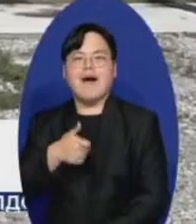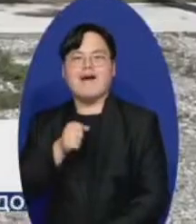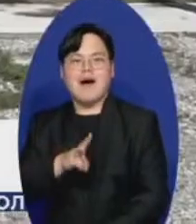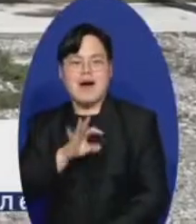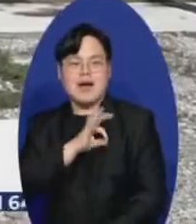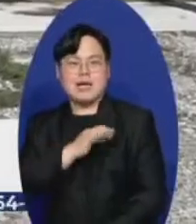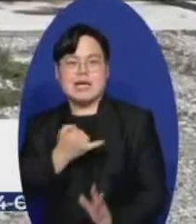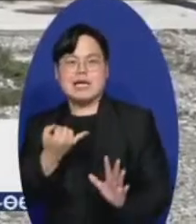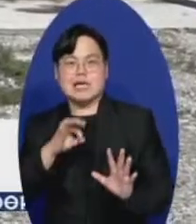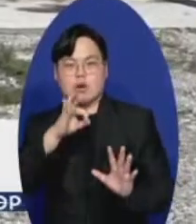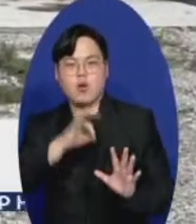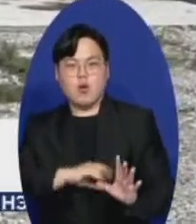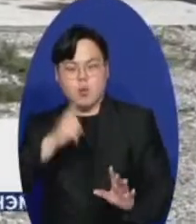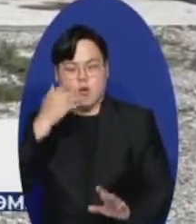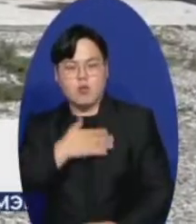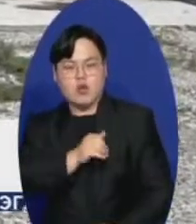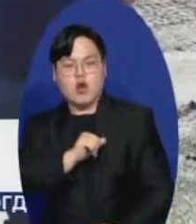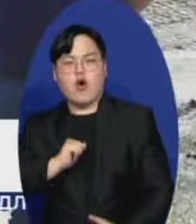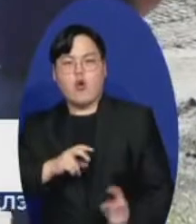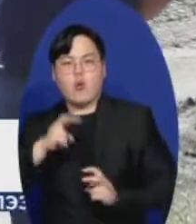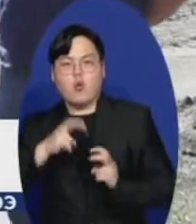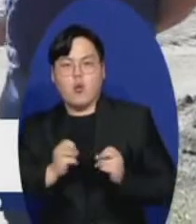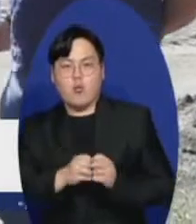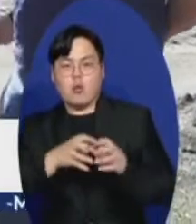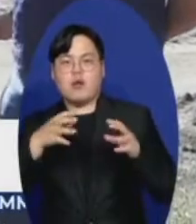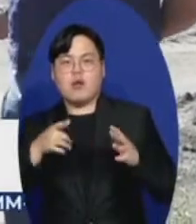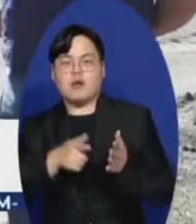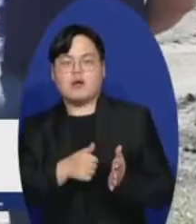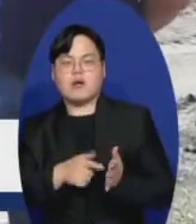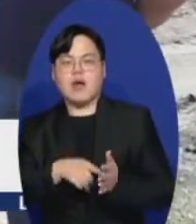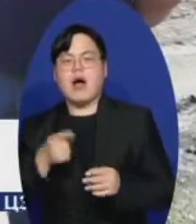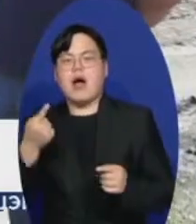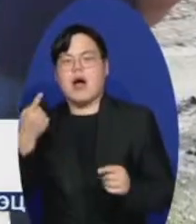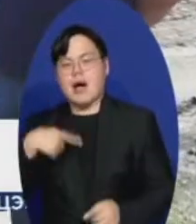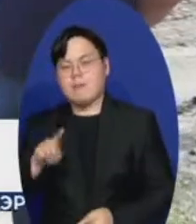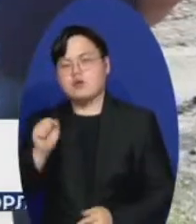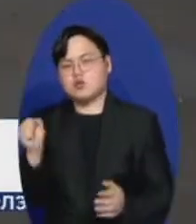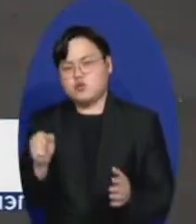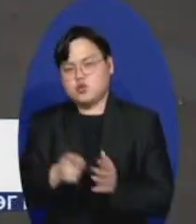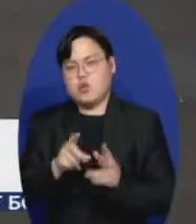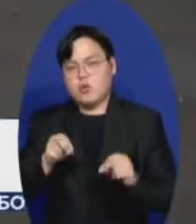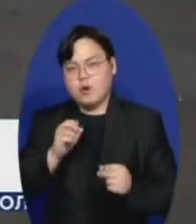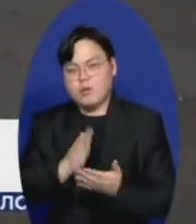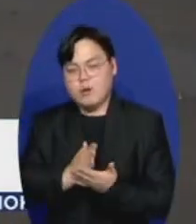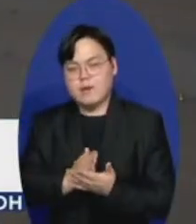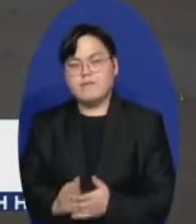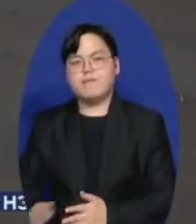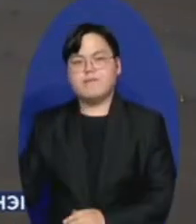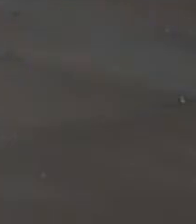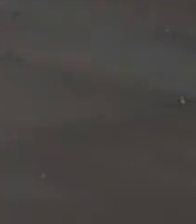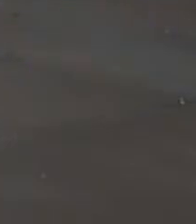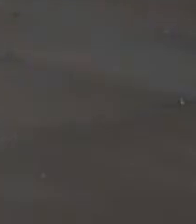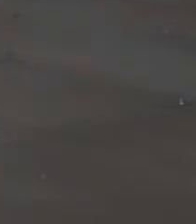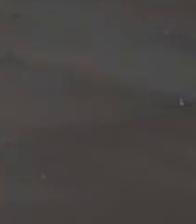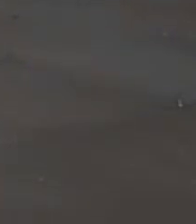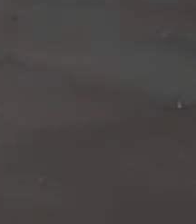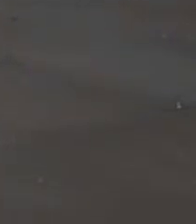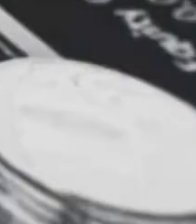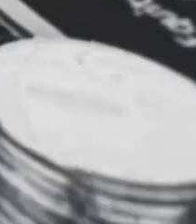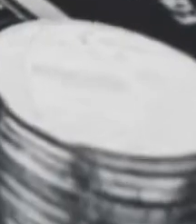гангийн хэрэглээнийхээ 60% үйлдвэрлэдэг болох нь хамгийн чухал болоод байгааг үйлдвэрлэгчид хэлж байсан юм аа.